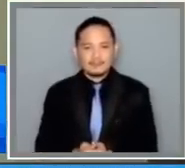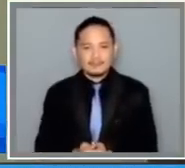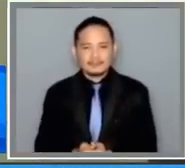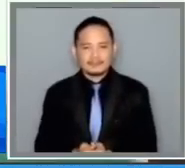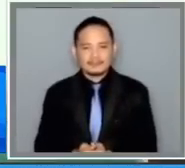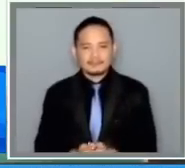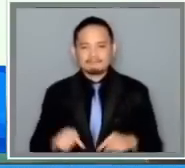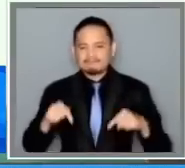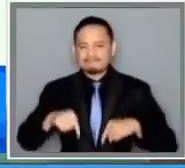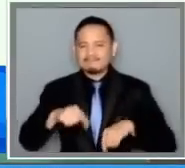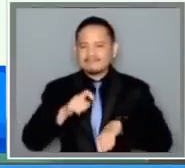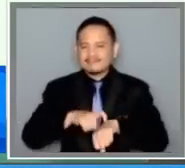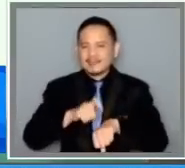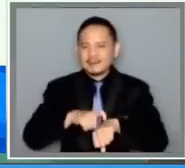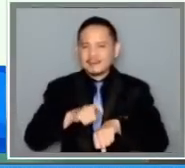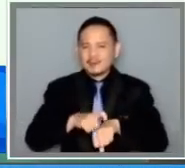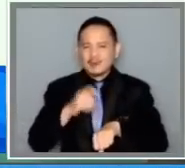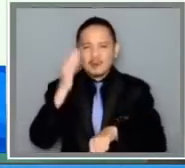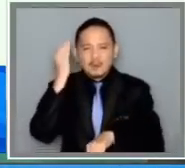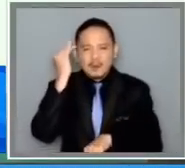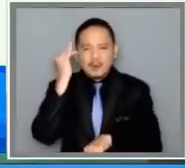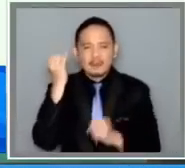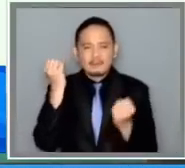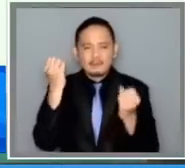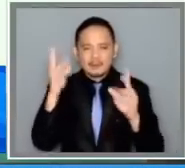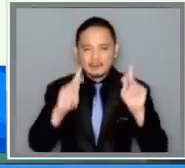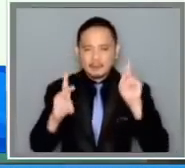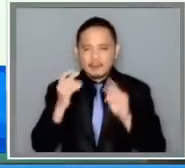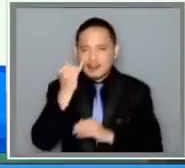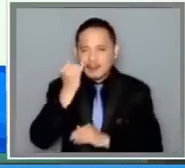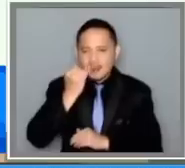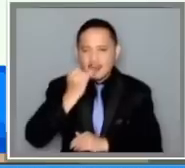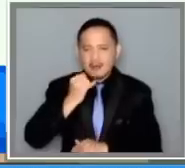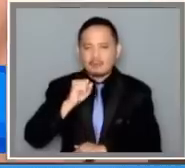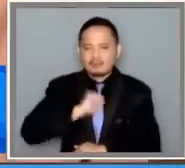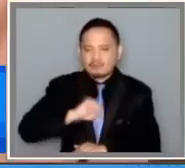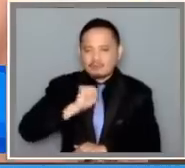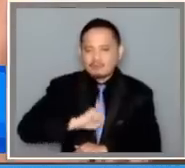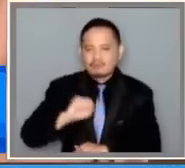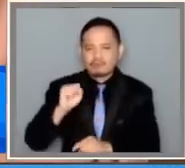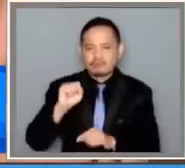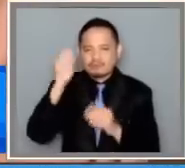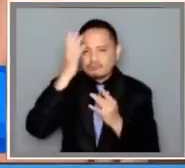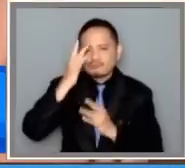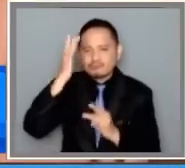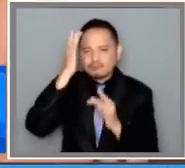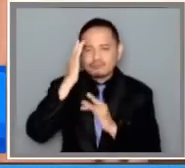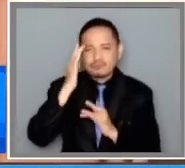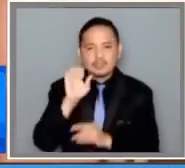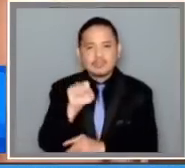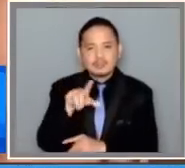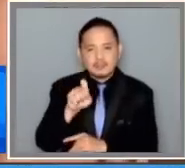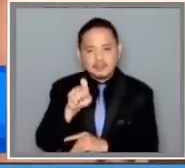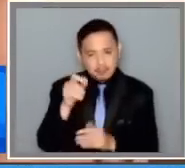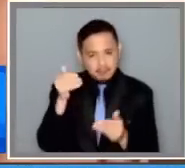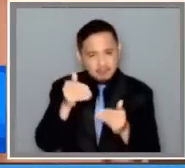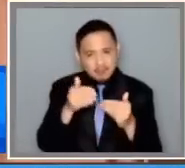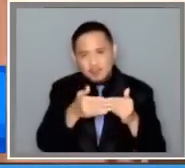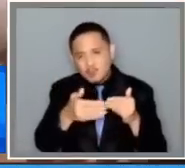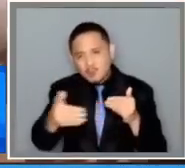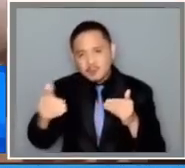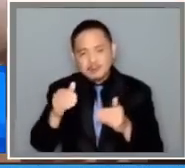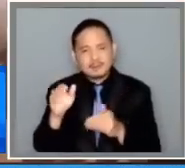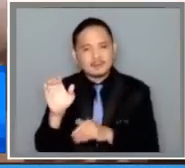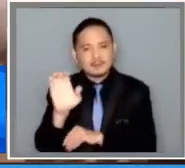panahon na to mas marami ho ang nagkakaubo sipon? Itong September, Bermans, towards December.